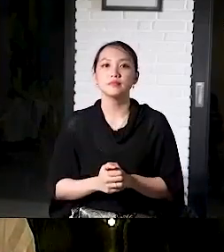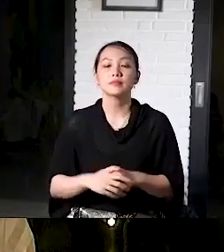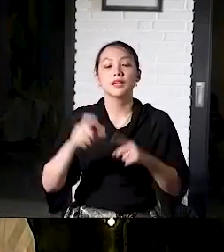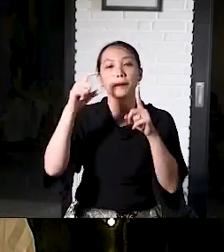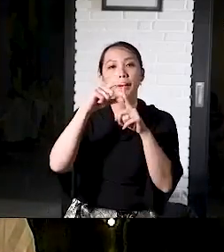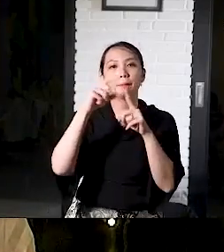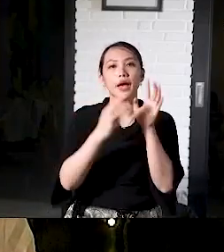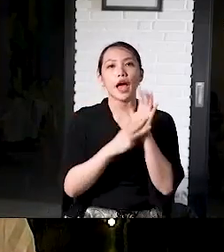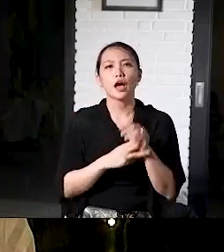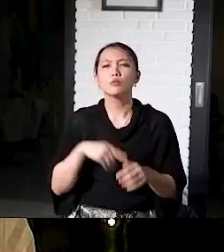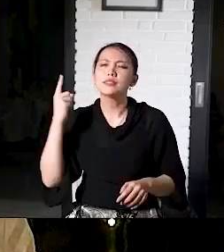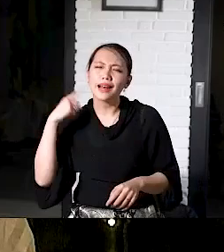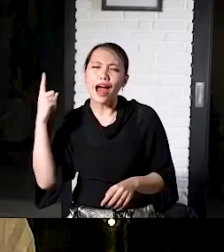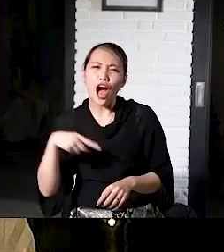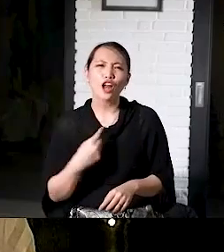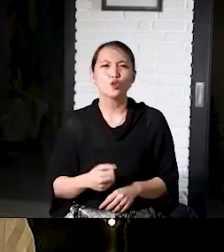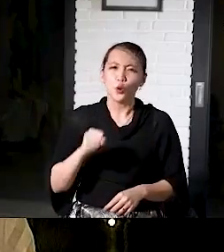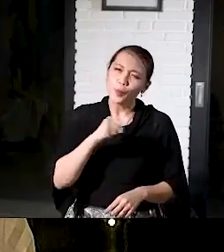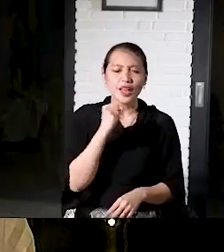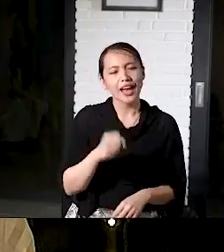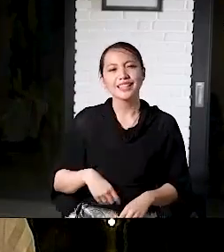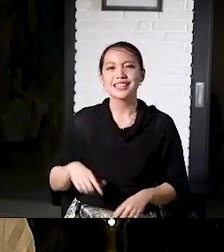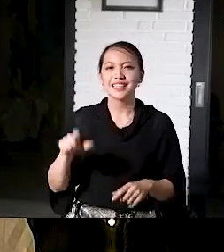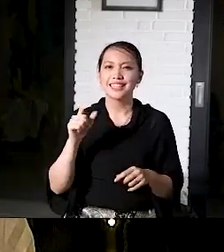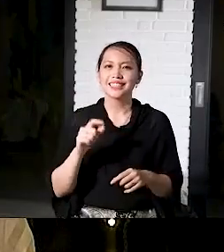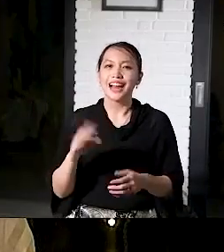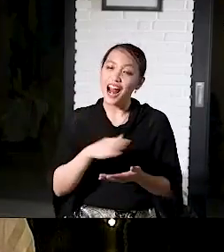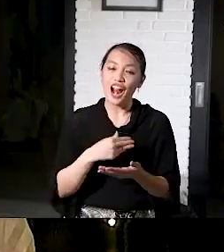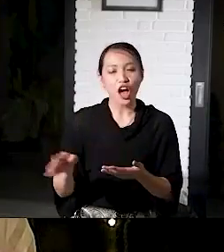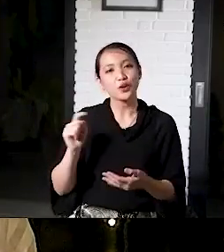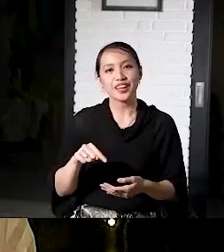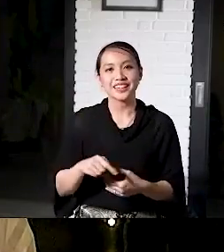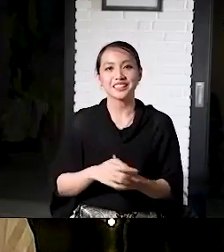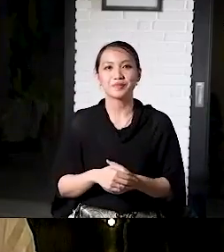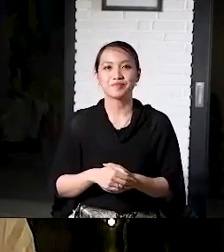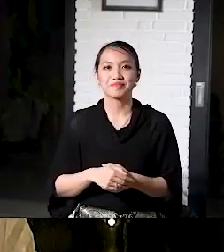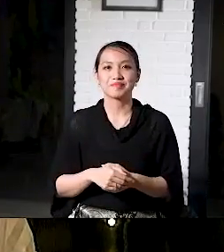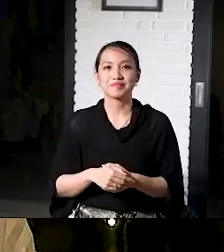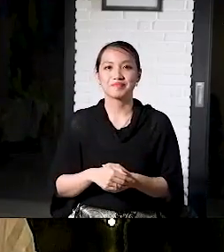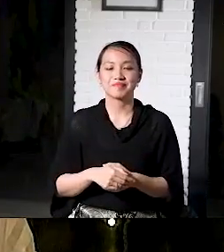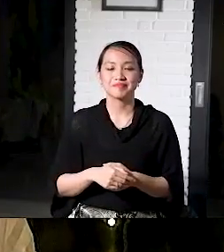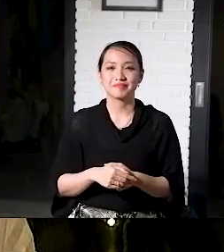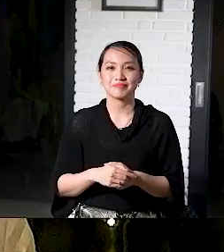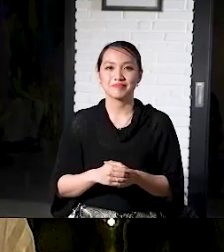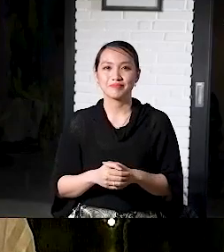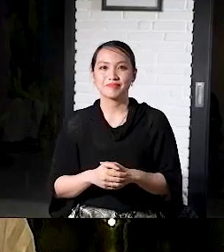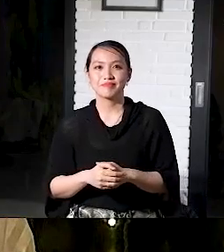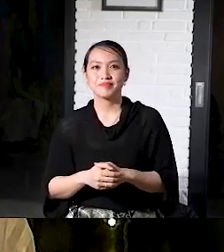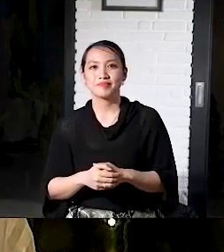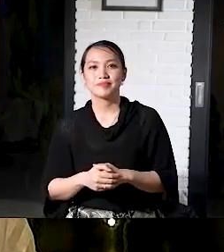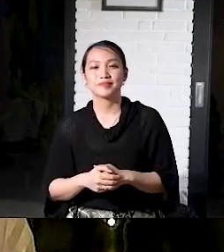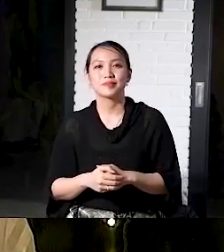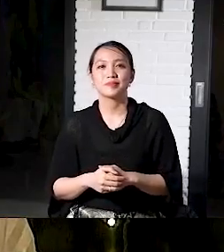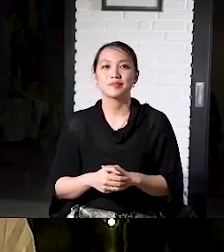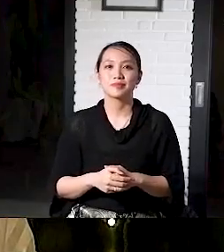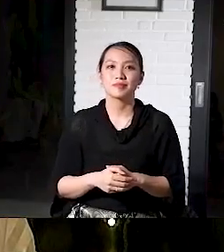ini. Setiap kali, beberapa kali lah, altar call-nya itu Pastor Philip menyanyikan lagu ini. Saya sendiri